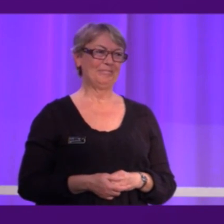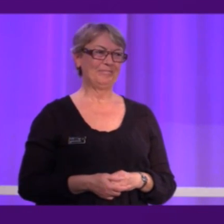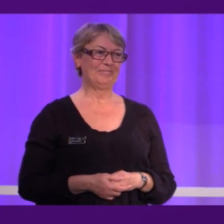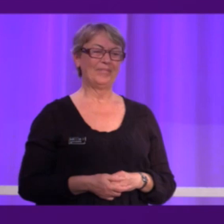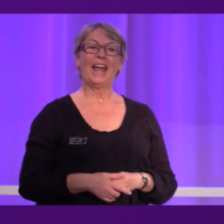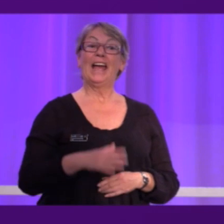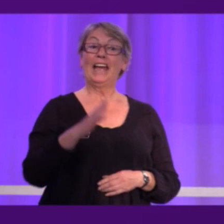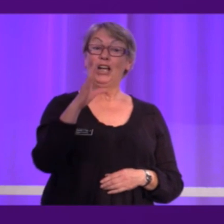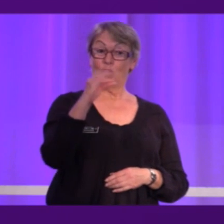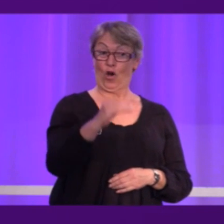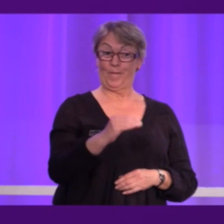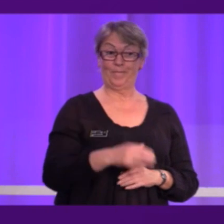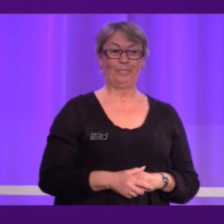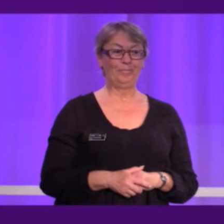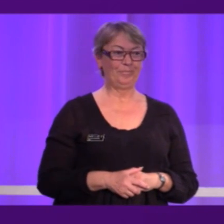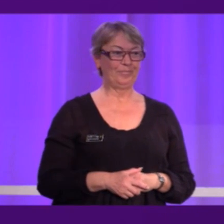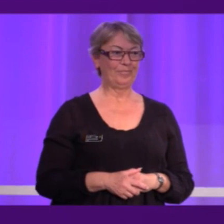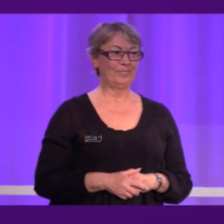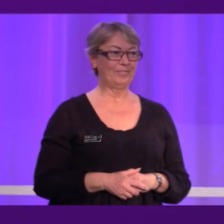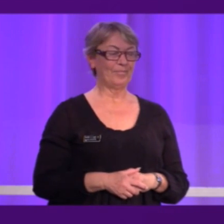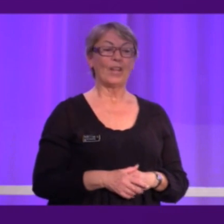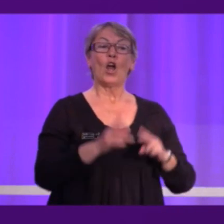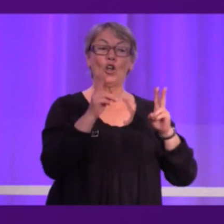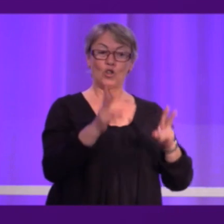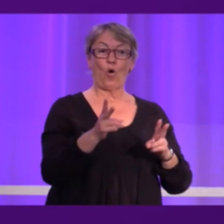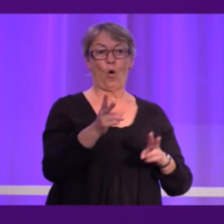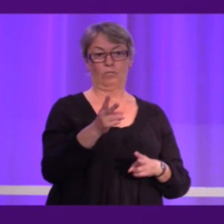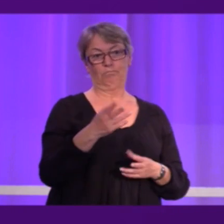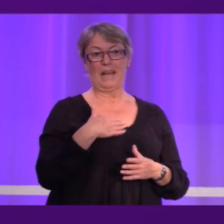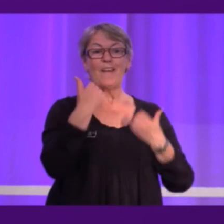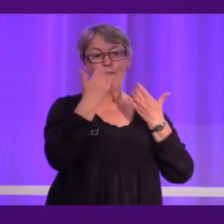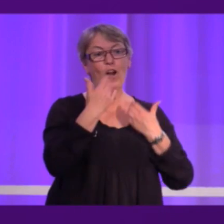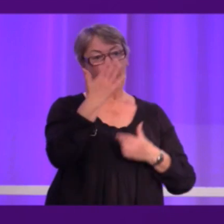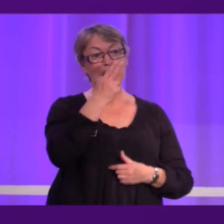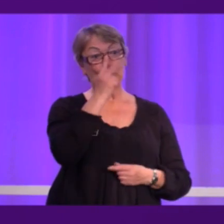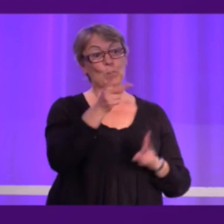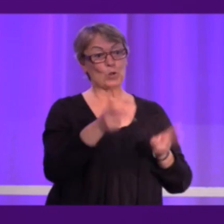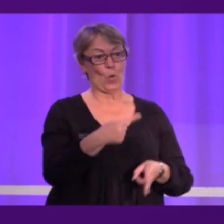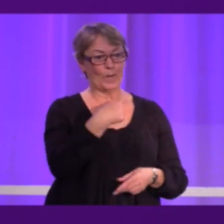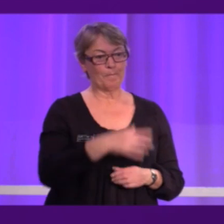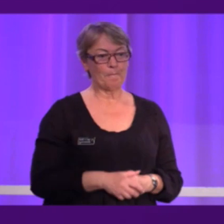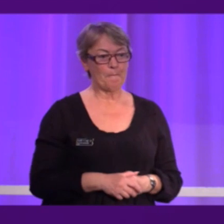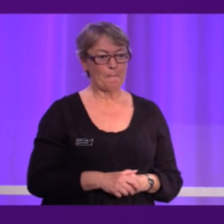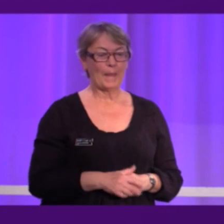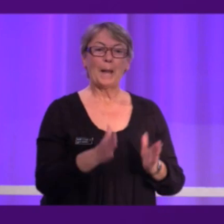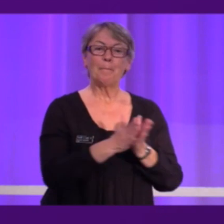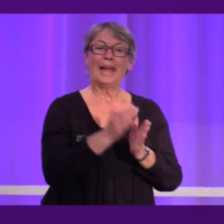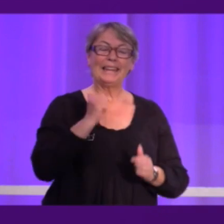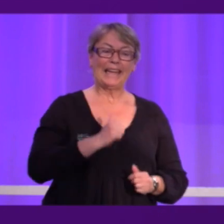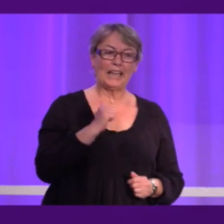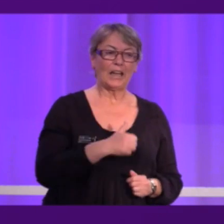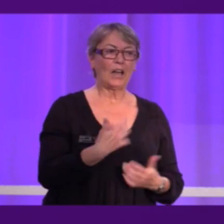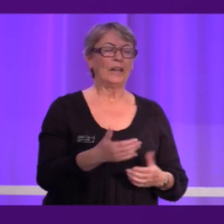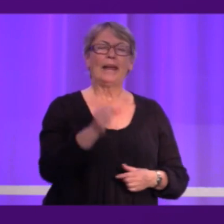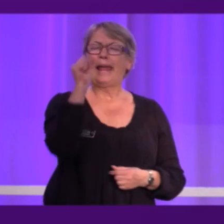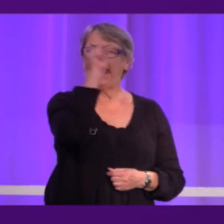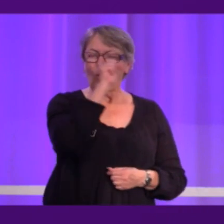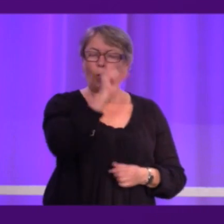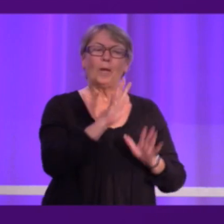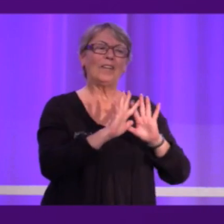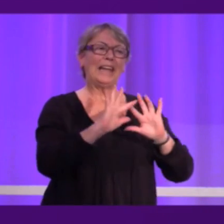Ja. Nu ska vi se. Så kan det se ut ungefär i min vardag. Med tillgänglighet. Och det är en enorm